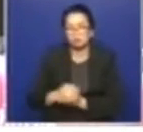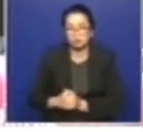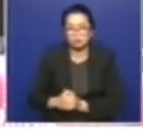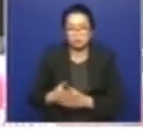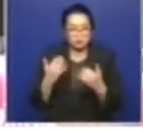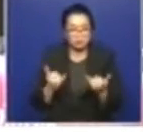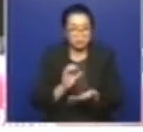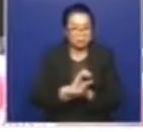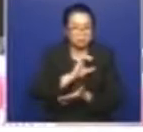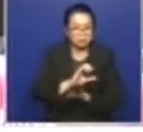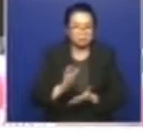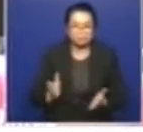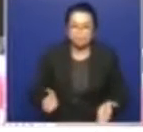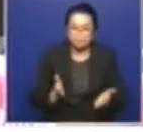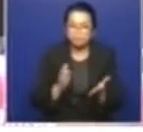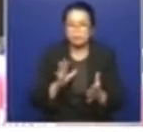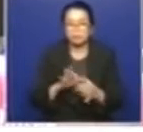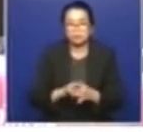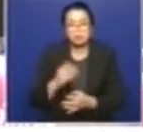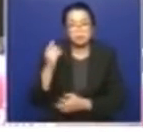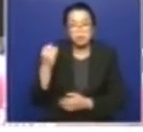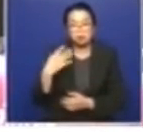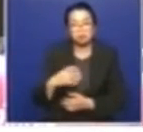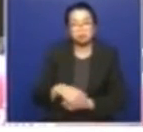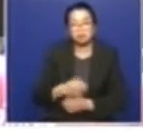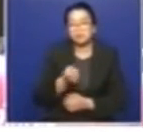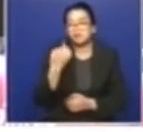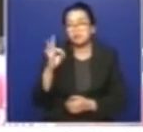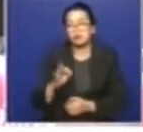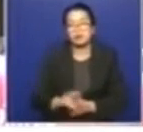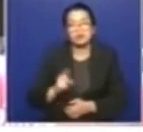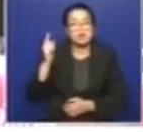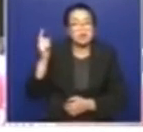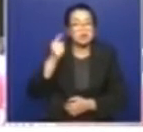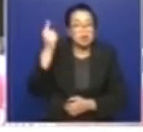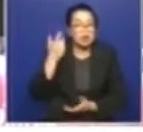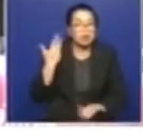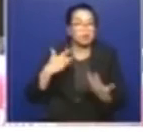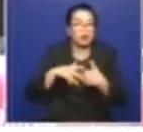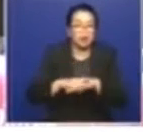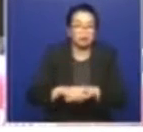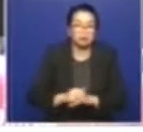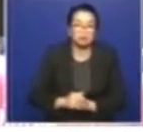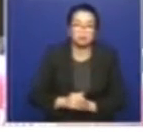ครับไม่ว่าจะเป็นเที่ยวด้วยกัน 20,000 กว่าล้านวันนี้เบิก